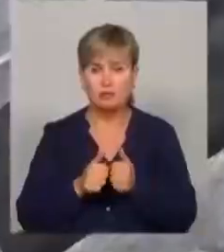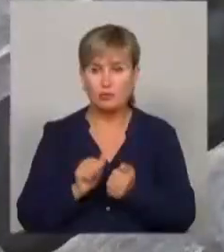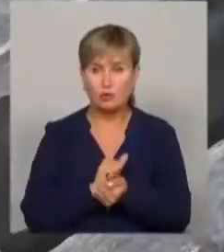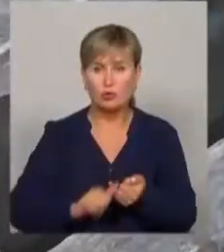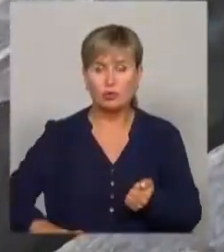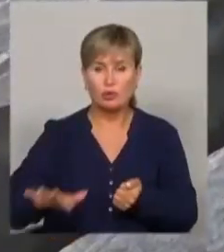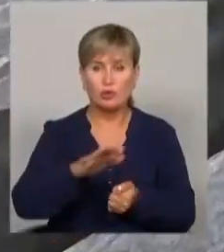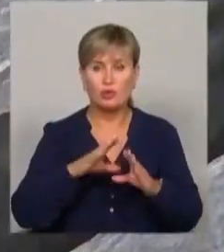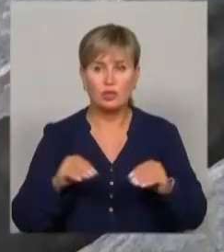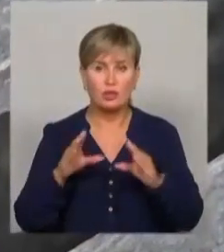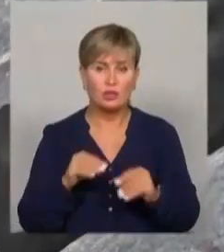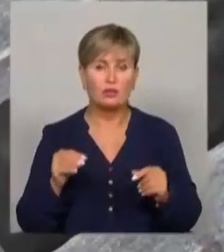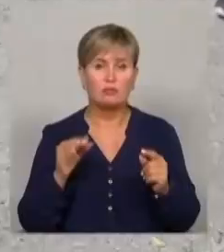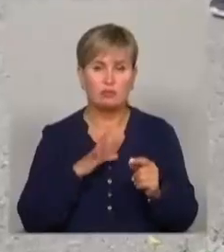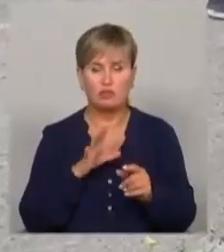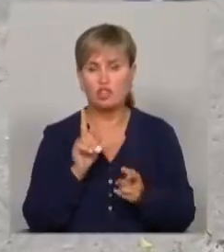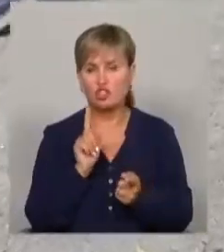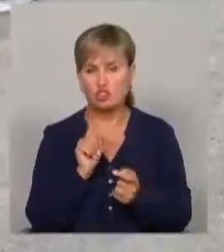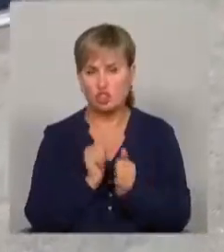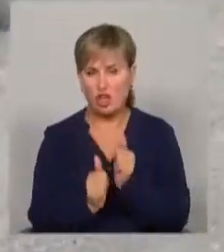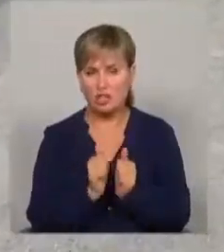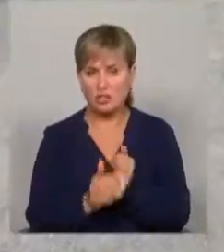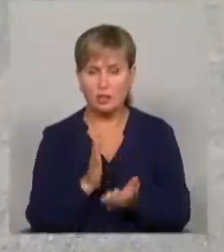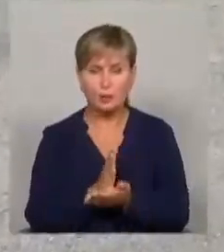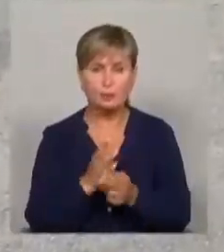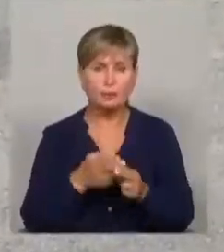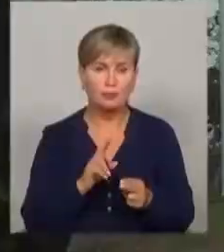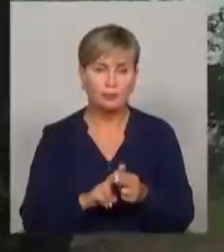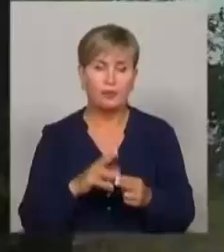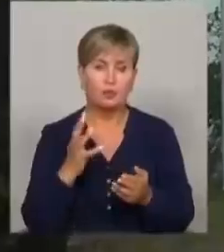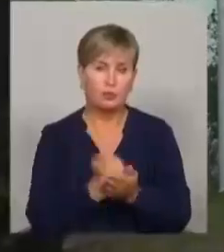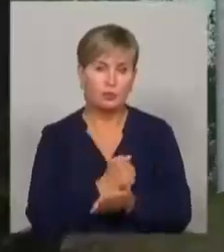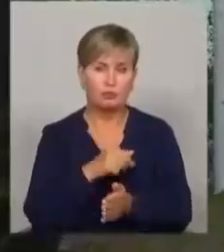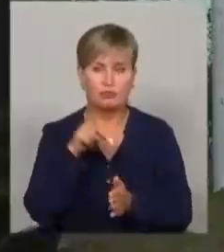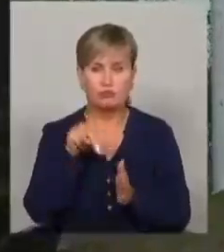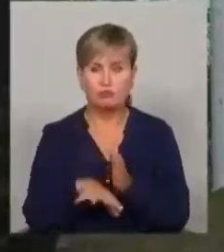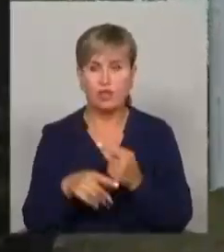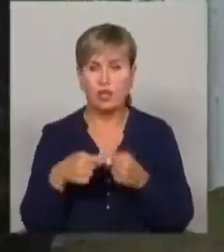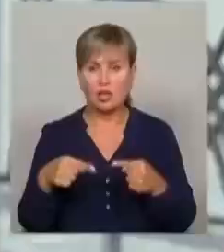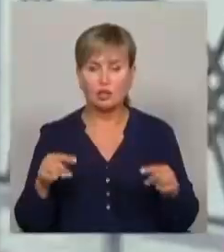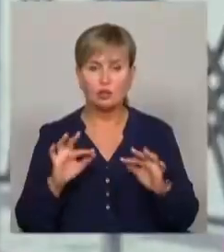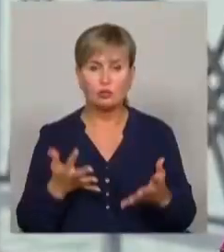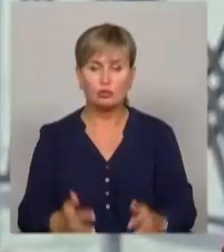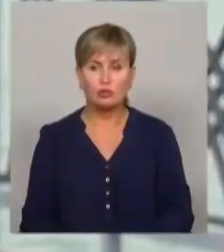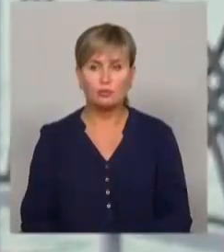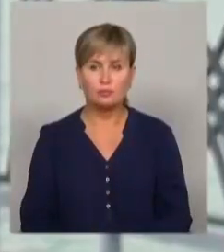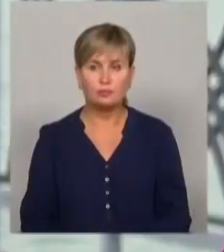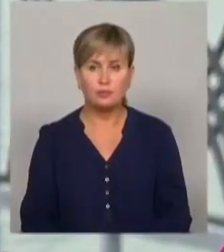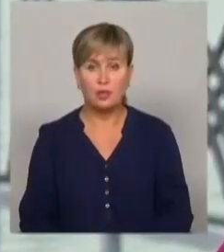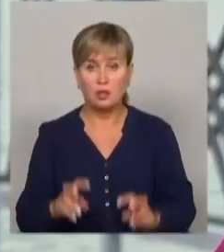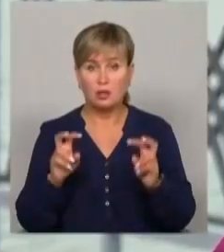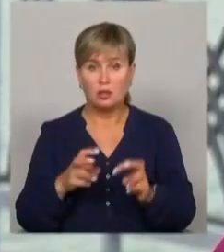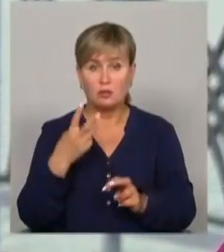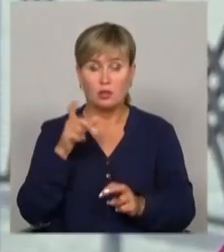водохранилища сайран встречаются довольно часто а это как следствие зачастую приводит к непредсказуемым последствиям сидели двое граждан к